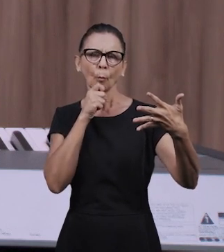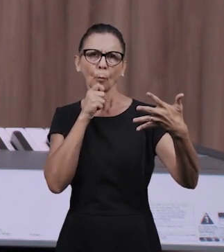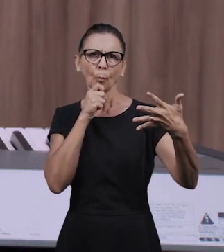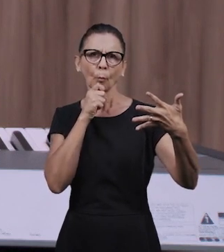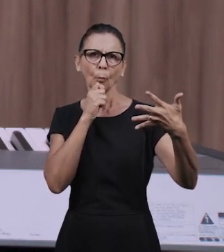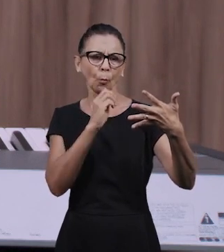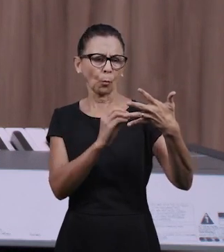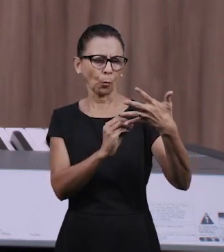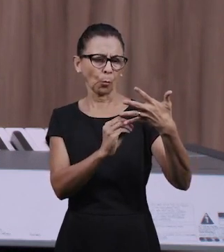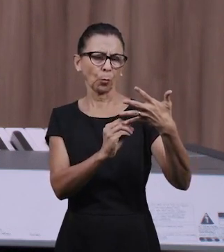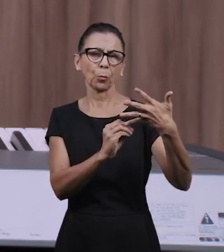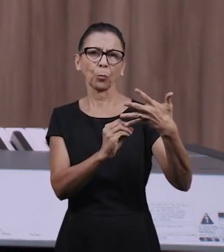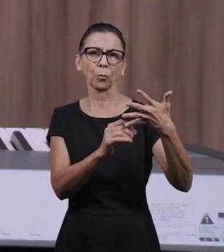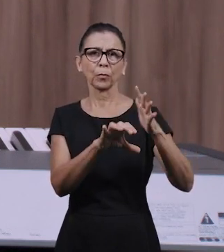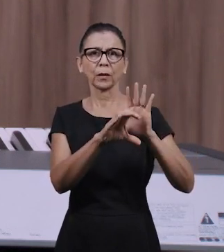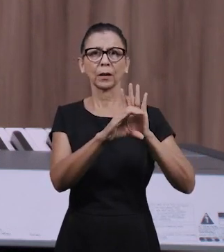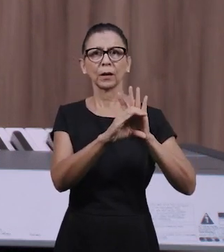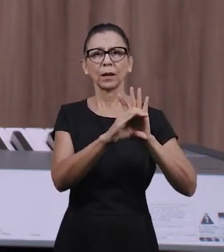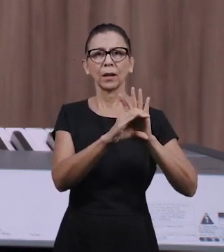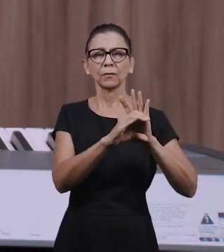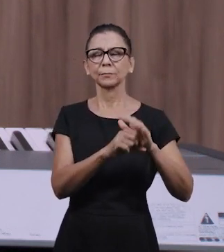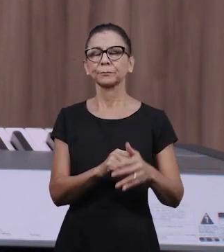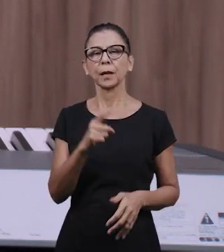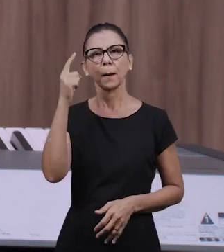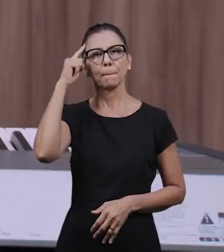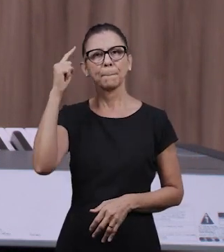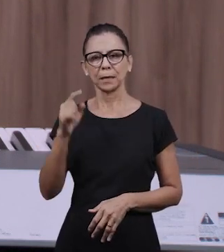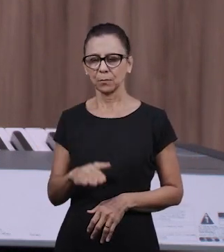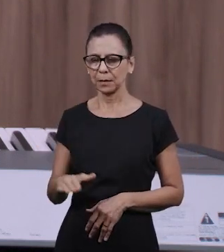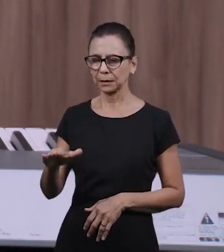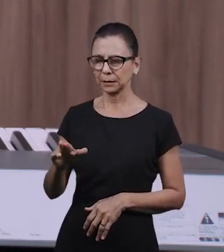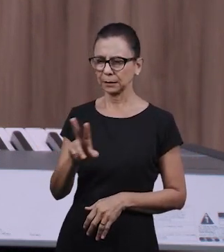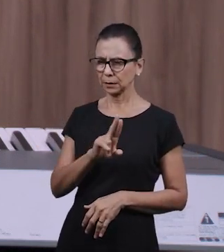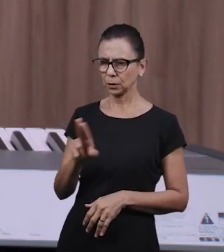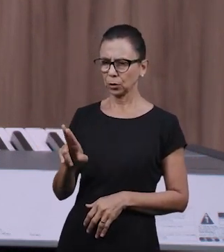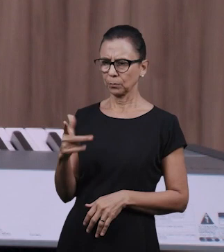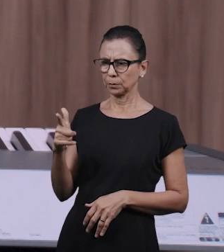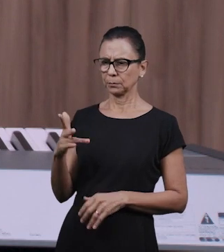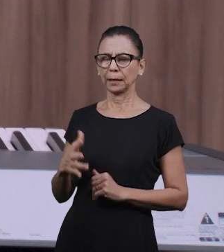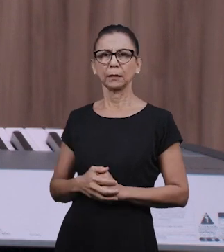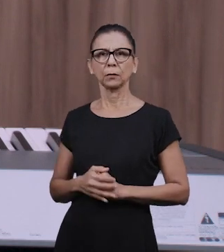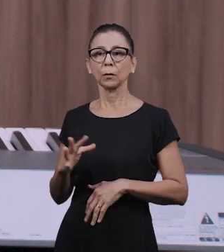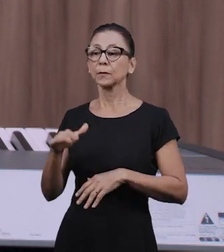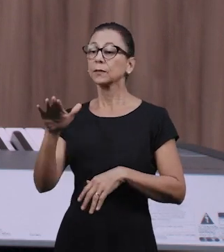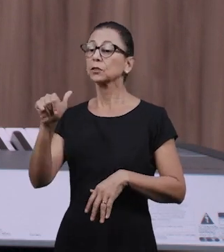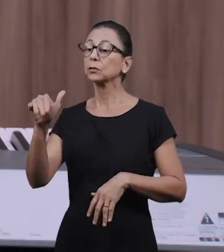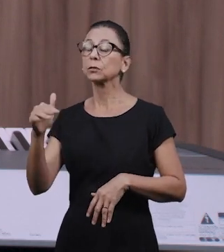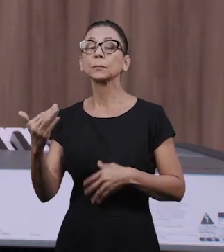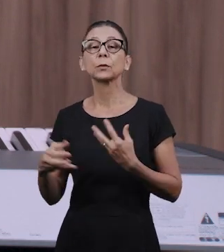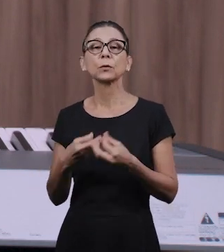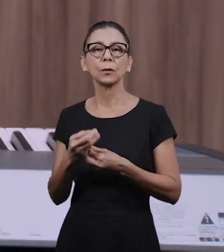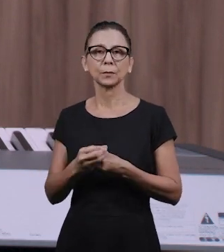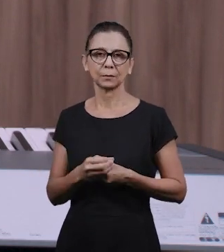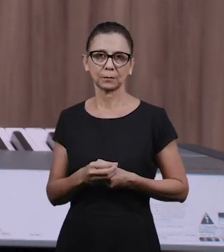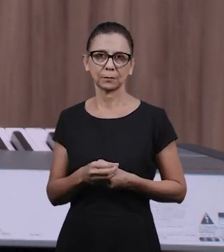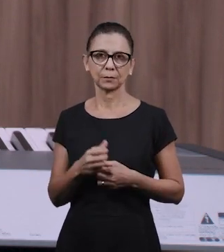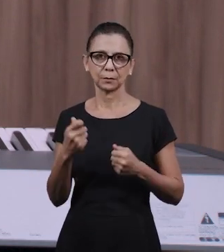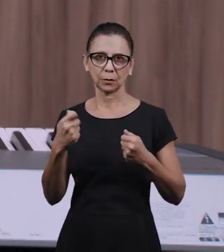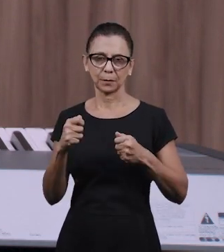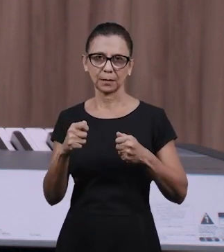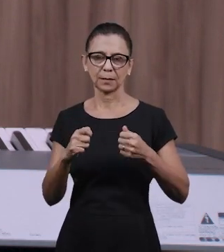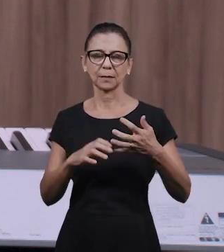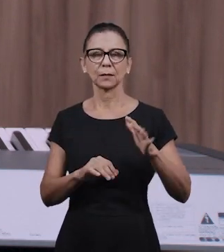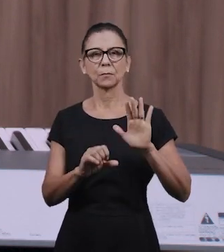ce symbole ici, les notes n'avaient pas le nom. Imaginez un enfant sans nom. Comment on l'appelle pour jouer? Donc, on a besoin d'une